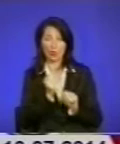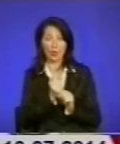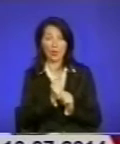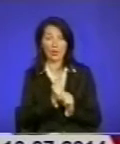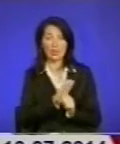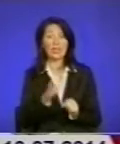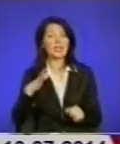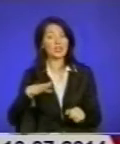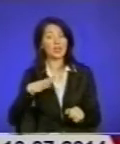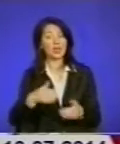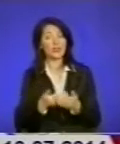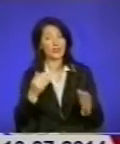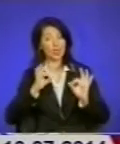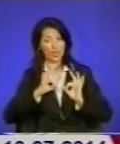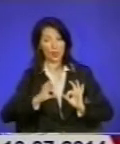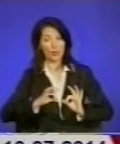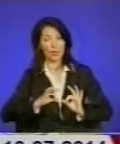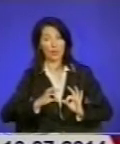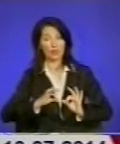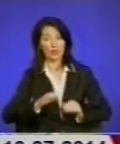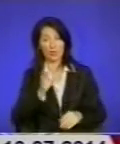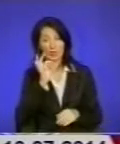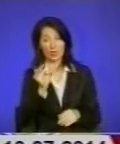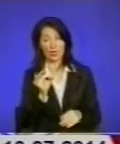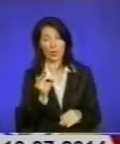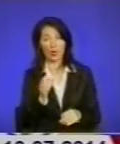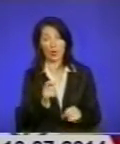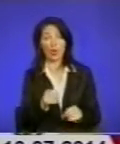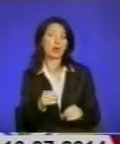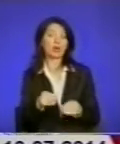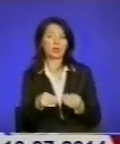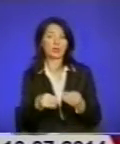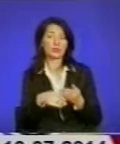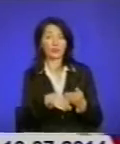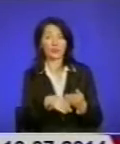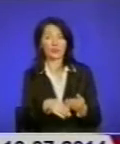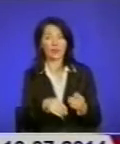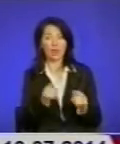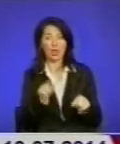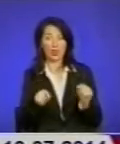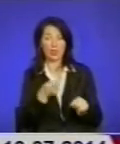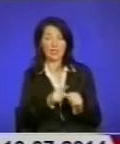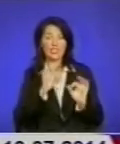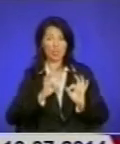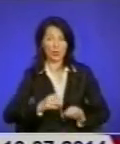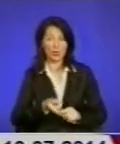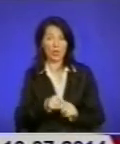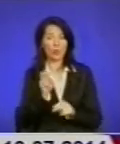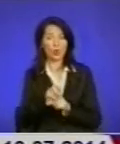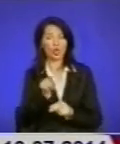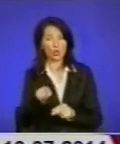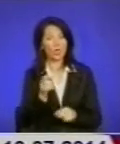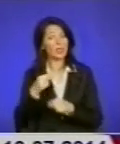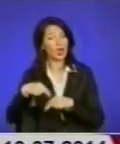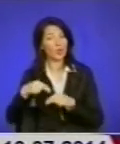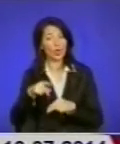Не чекайте від чиновника, ну, скажімо, когось подачки. Інколи цей чиновник, який приходить туди на роботу,